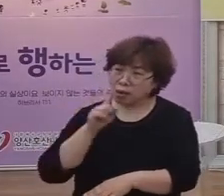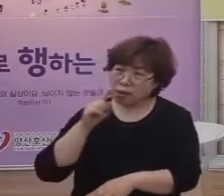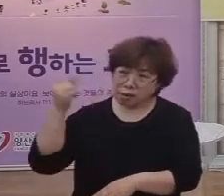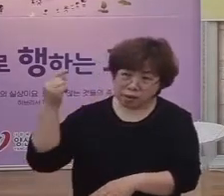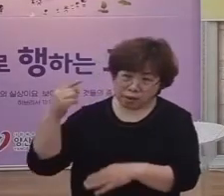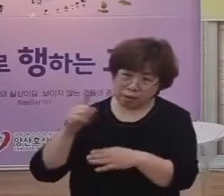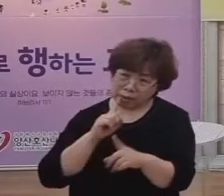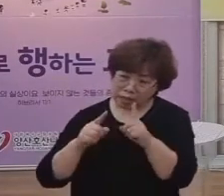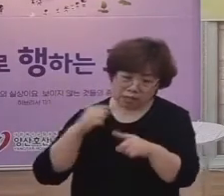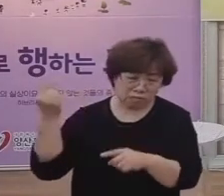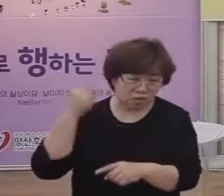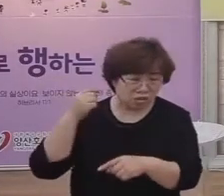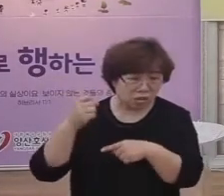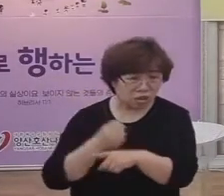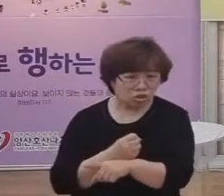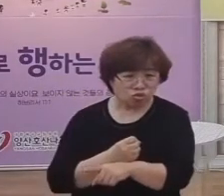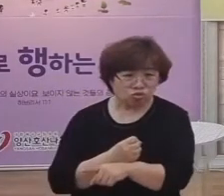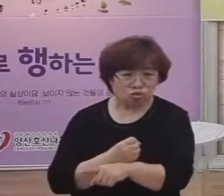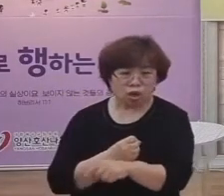그냥 설교를 해야 되니까